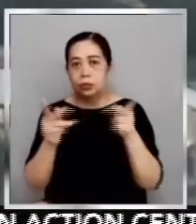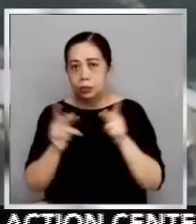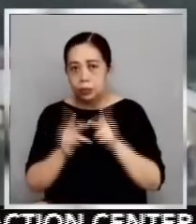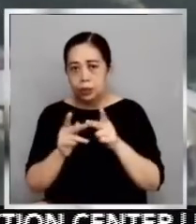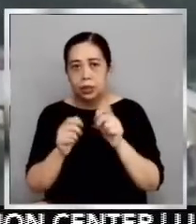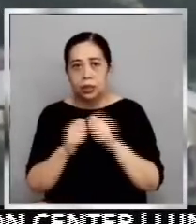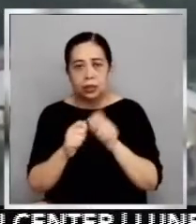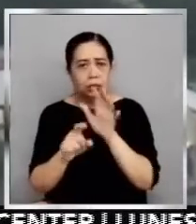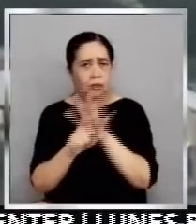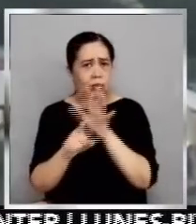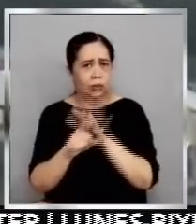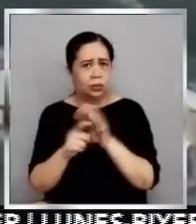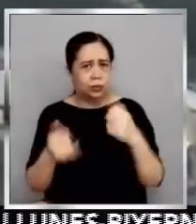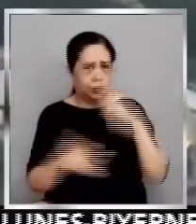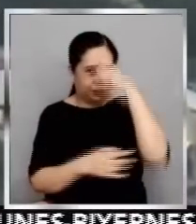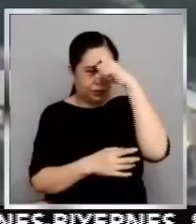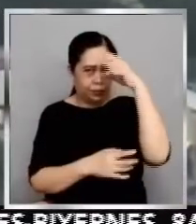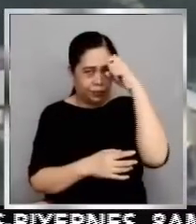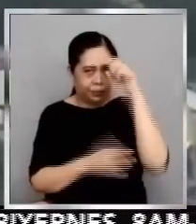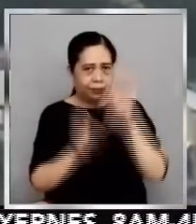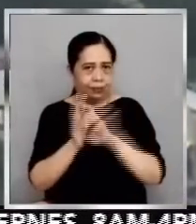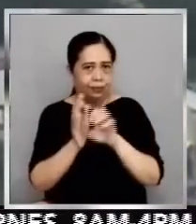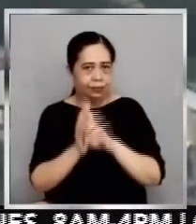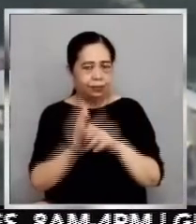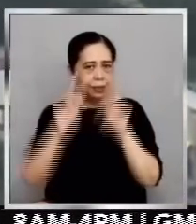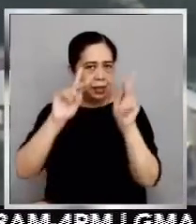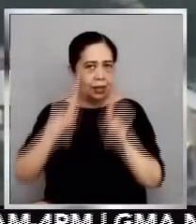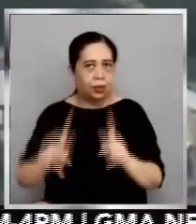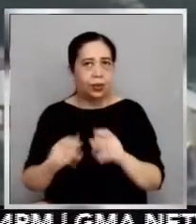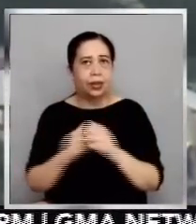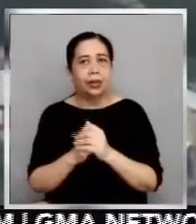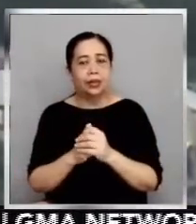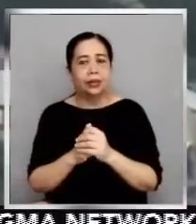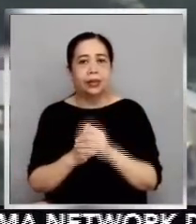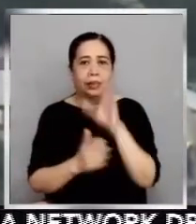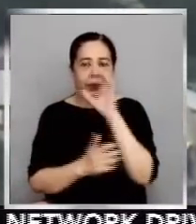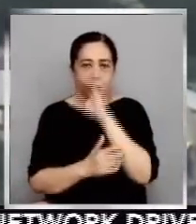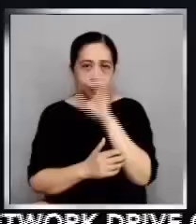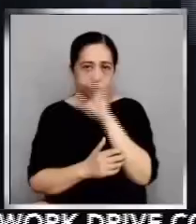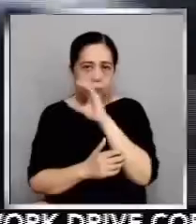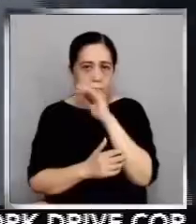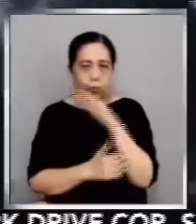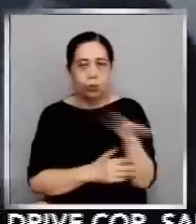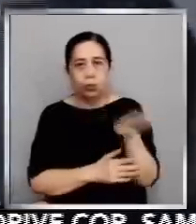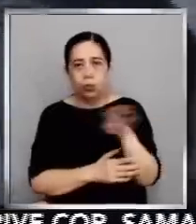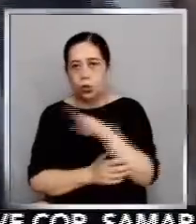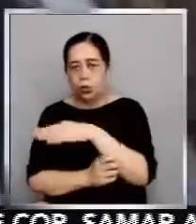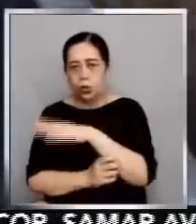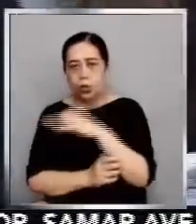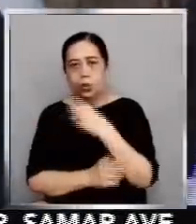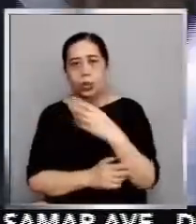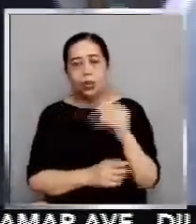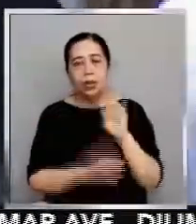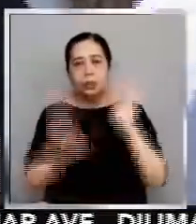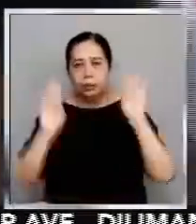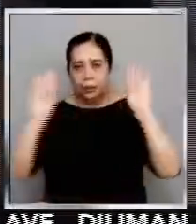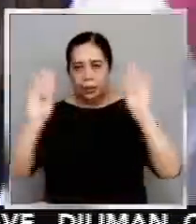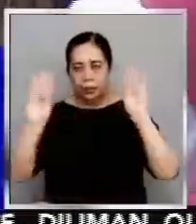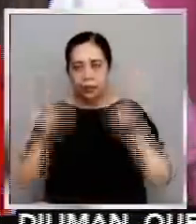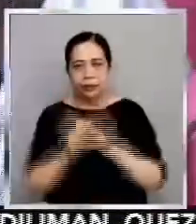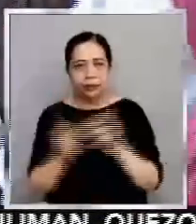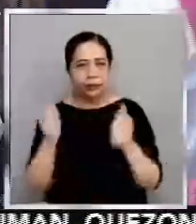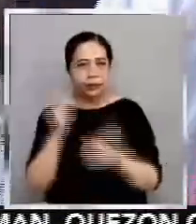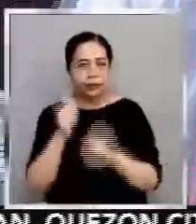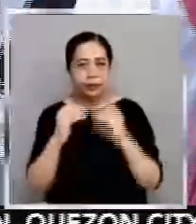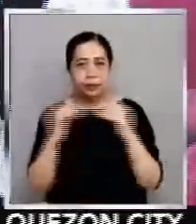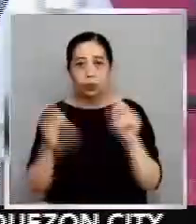patok ngayong tag-init, gaya po ng Palawan, Cebu Province, Bohol at Benguet. Sa ilalim ng Alert Level